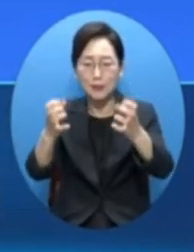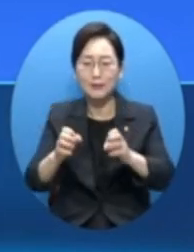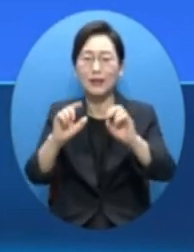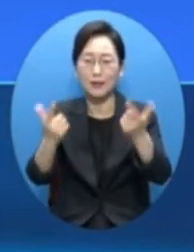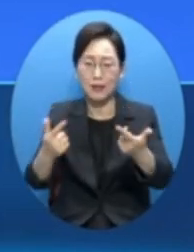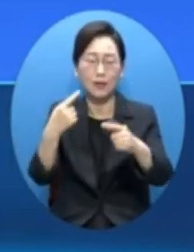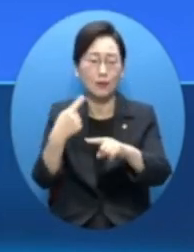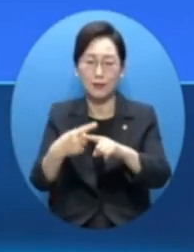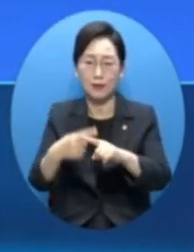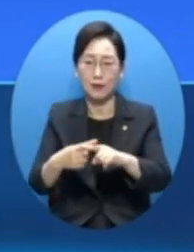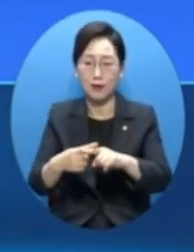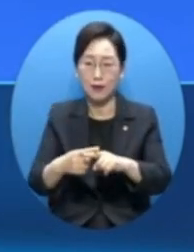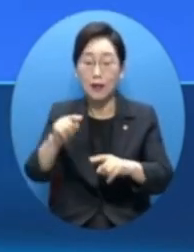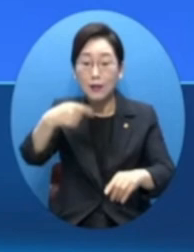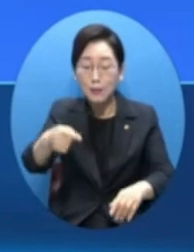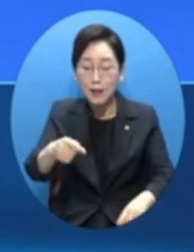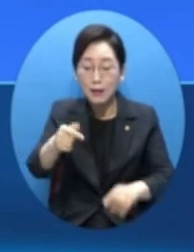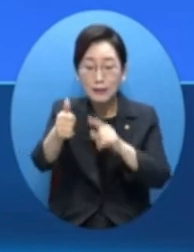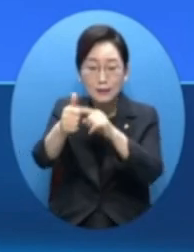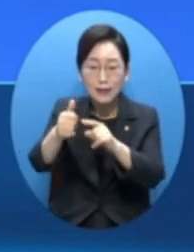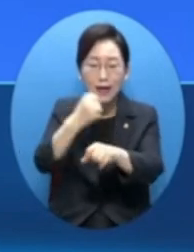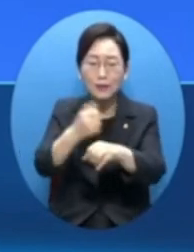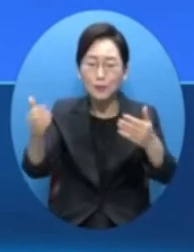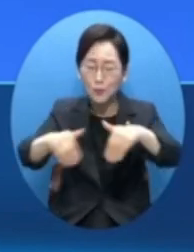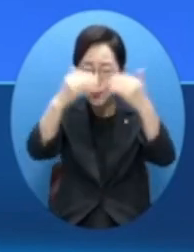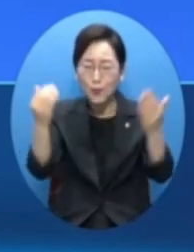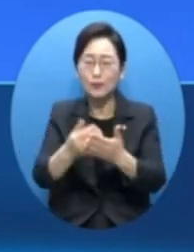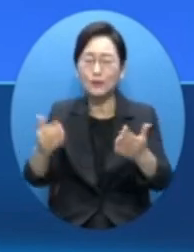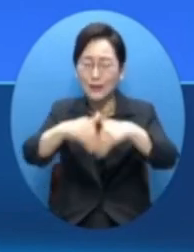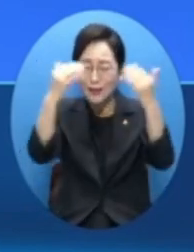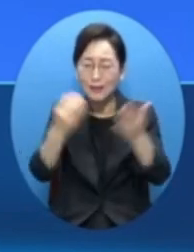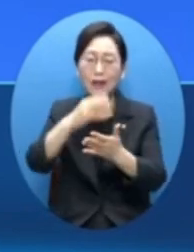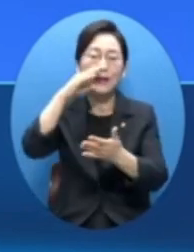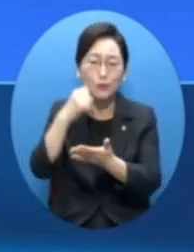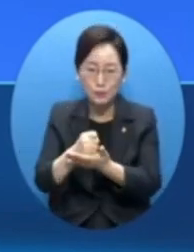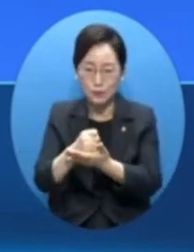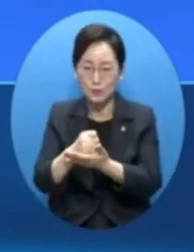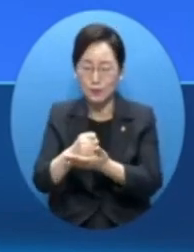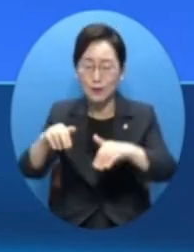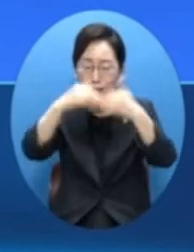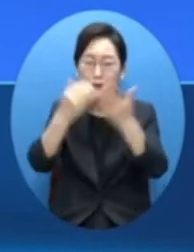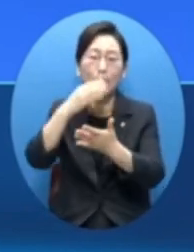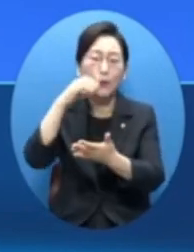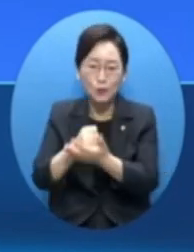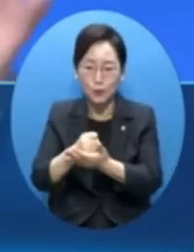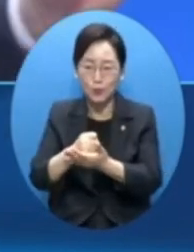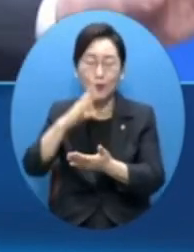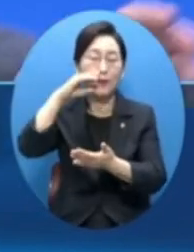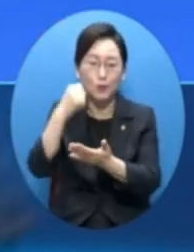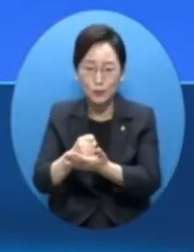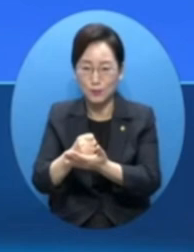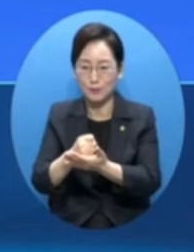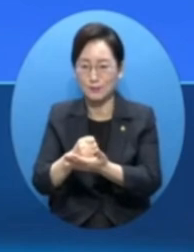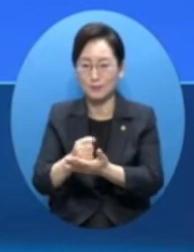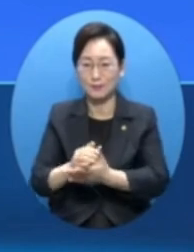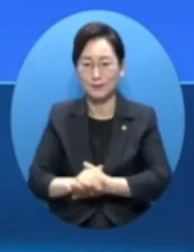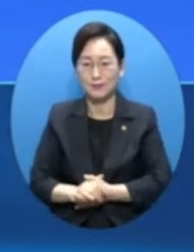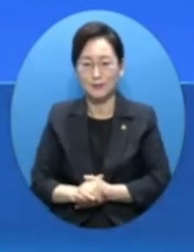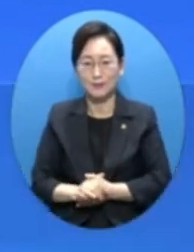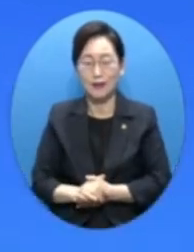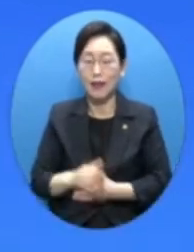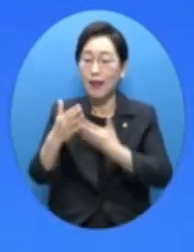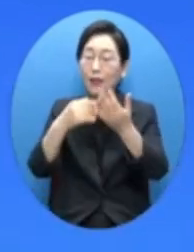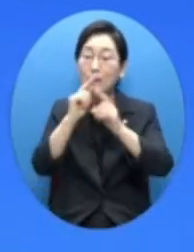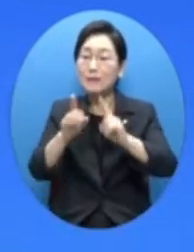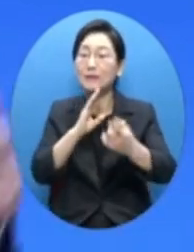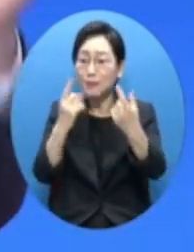같으니 그 다음 보이시죠. 그가 하는 모든 일이 다 형통하리로다. 형통하리로다. 형통하리로다.